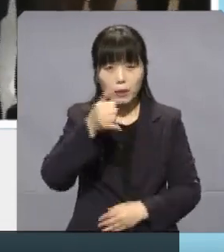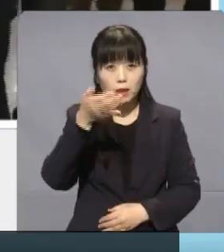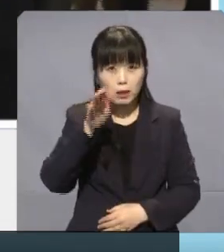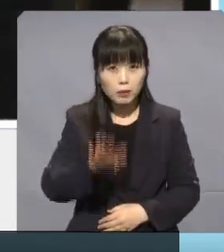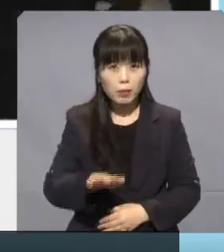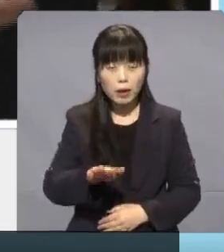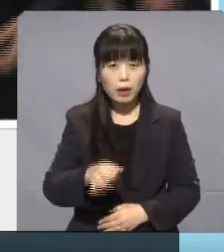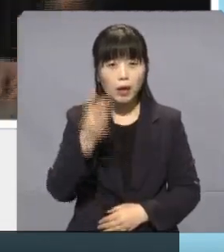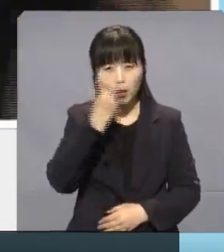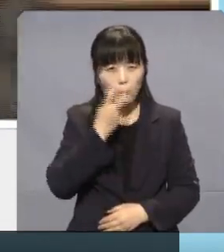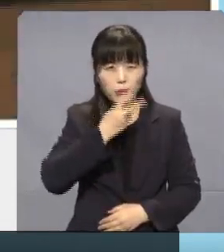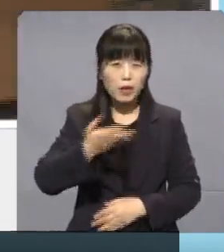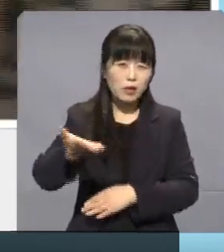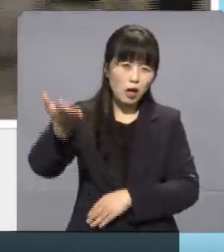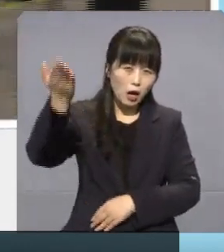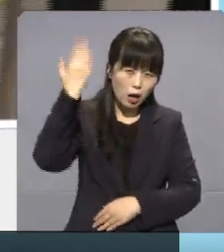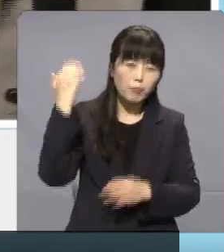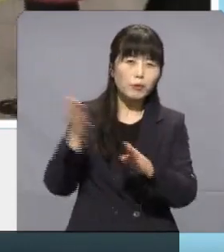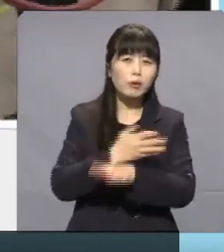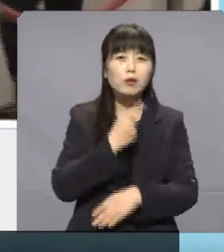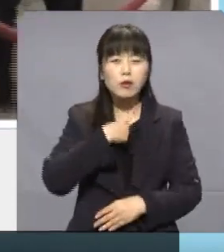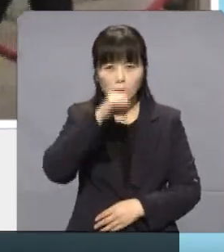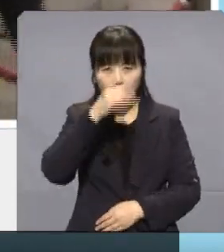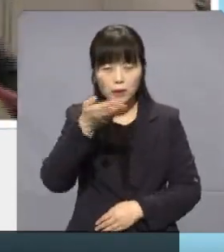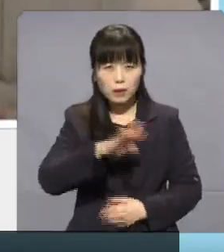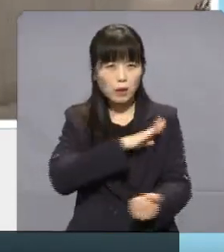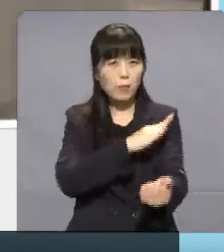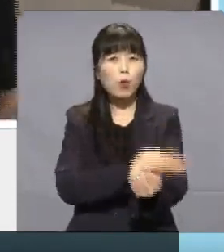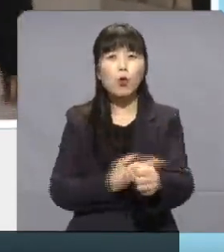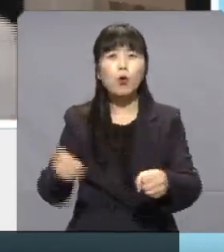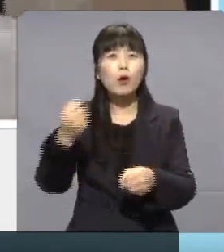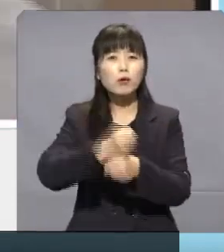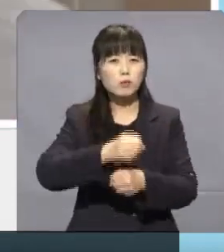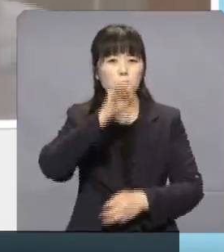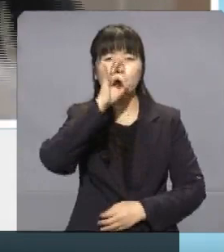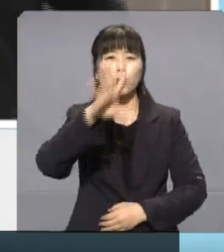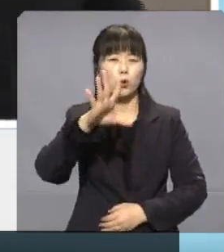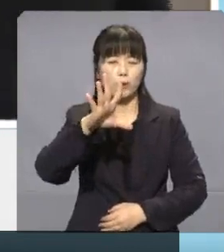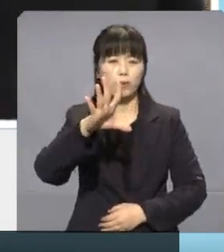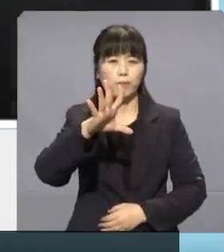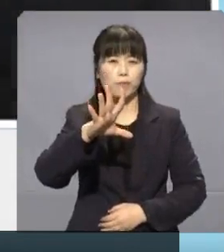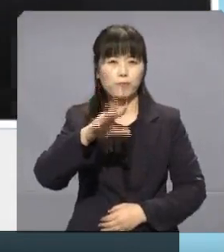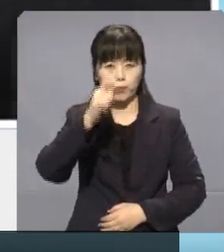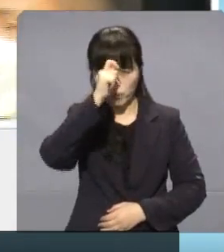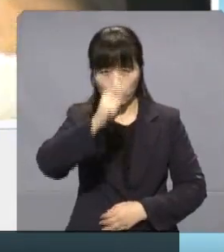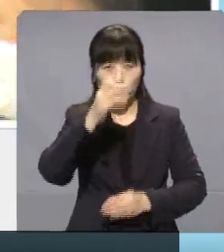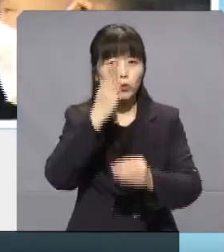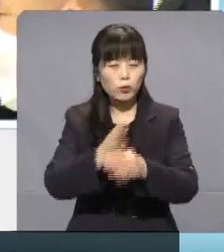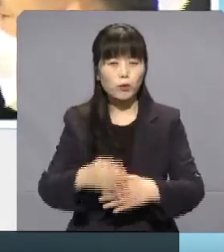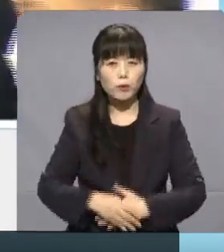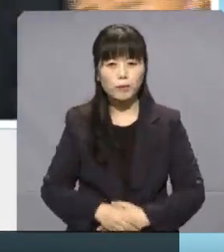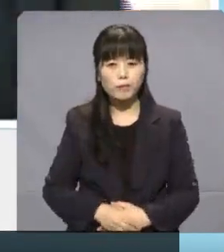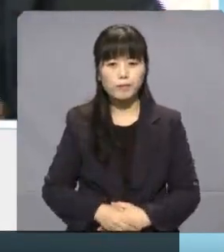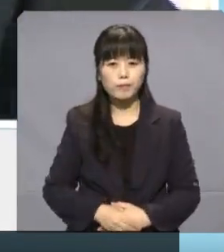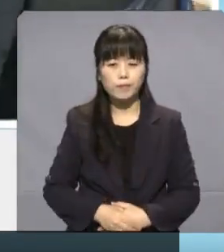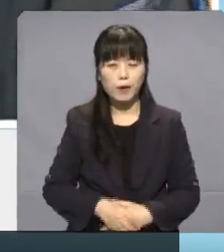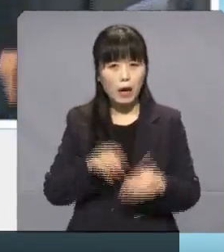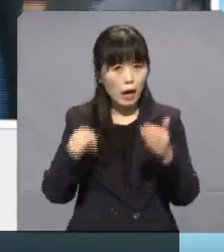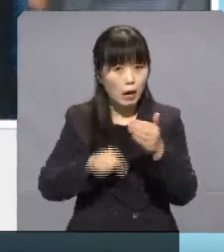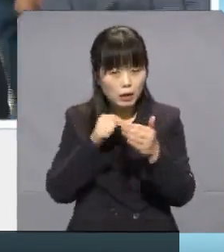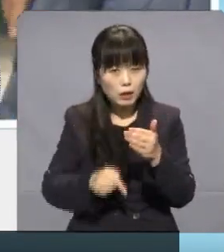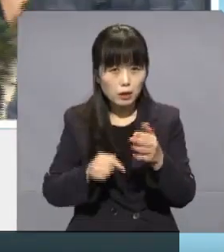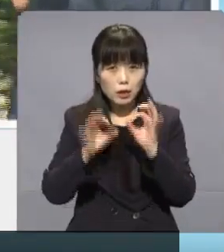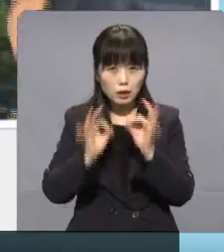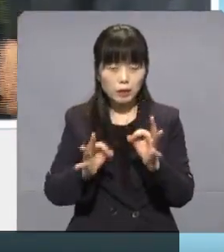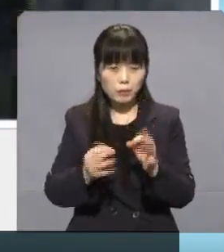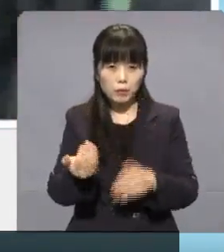하는 검토는 이미 오래전부터 해왔는데 예. 복권에 대해서는 불가 입장을 고수해왔던 것 같아요. 그러다 보니까 물밑에서